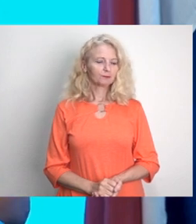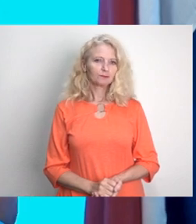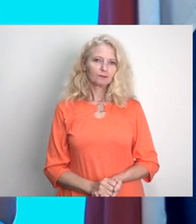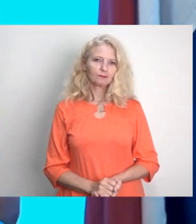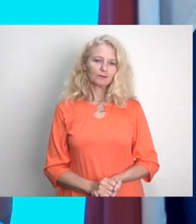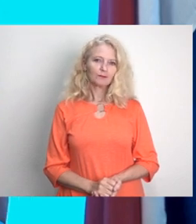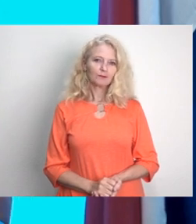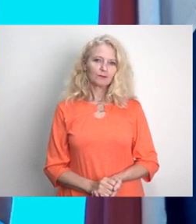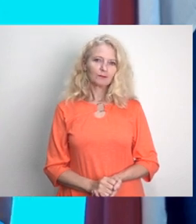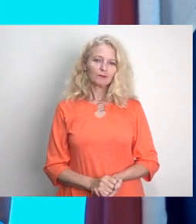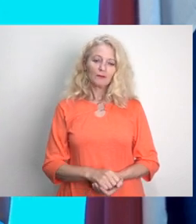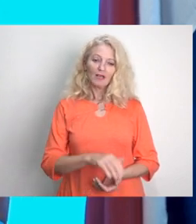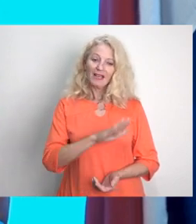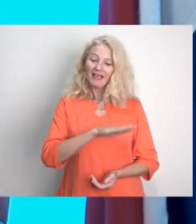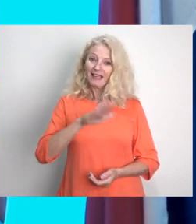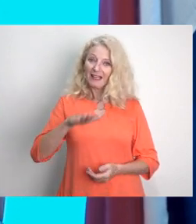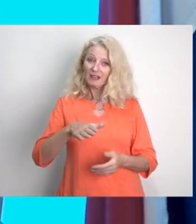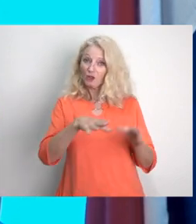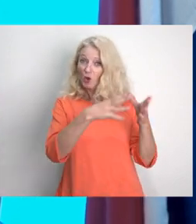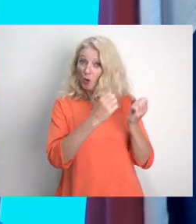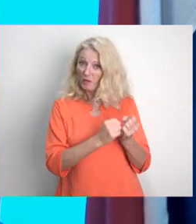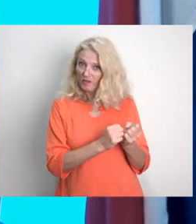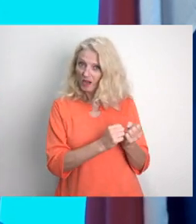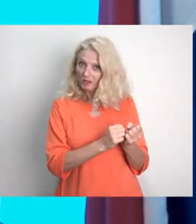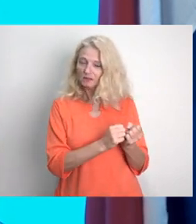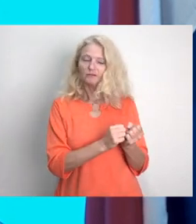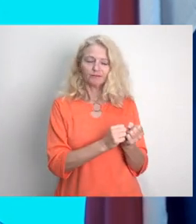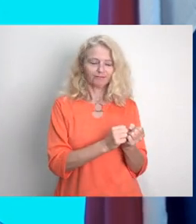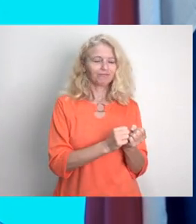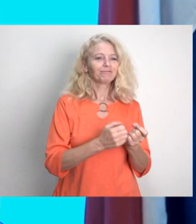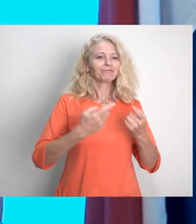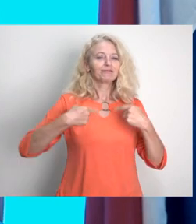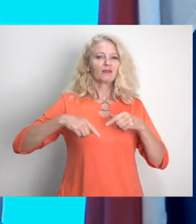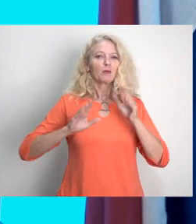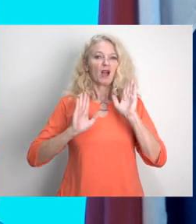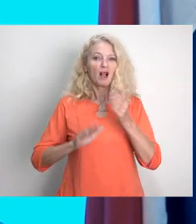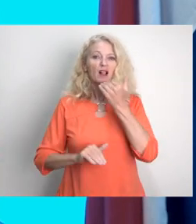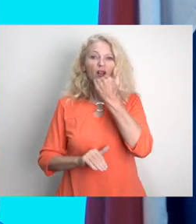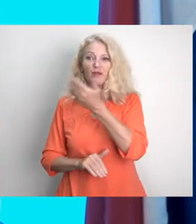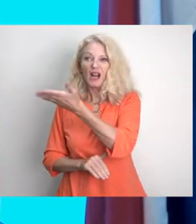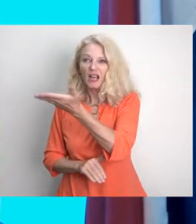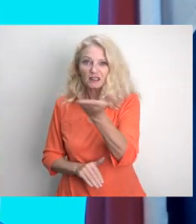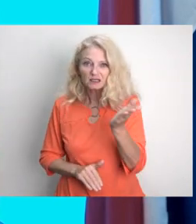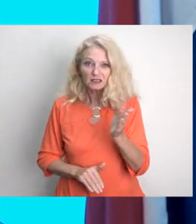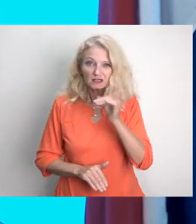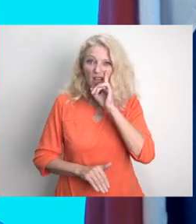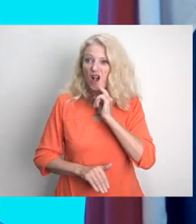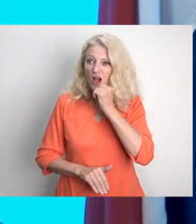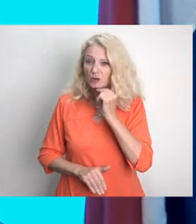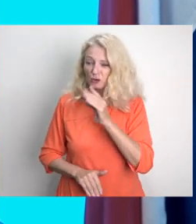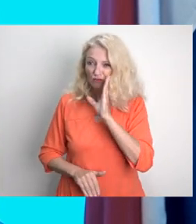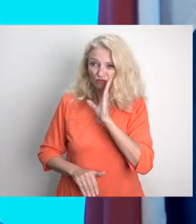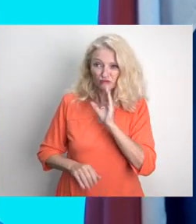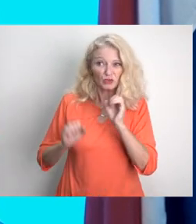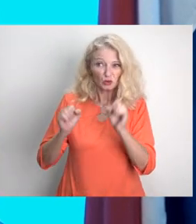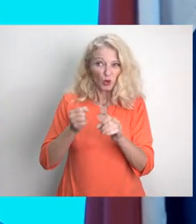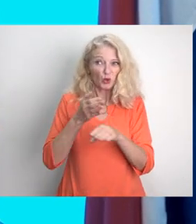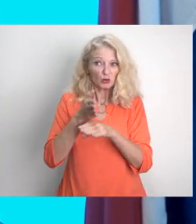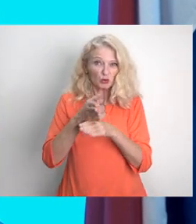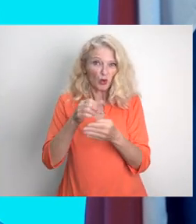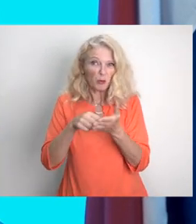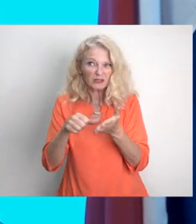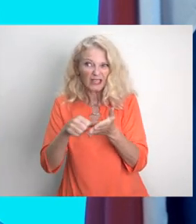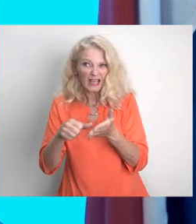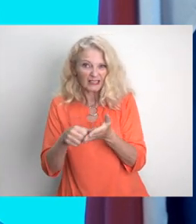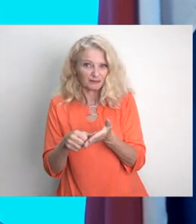Voor wat betreft de kinderopvang, zoals bekend hebben wij een verzoek gedaan aan ouders om de kinderopvang toch te